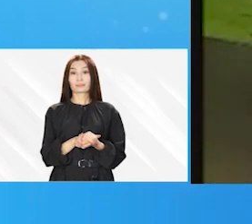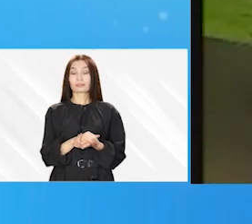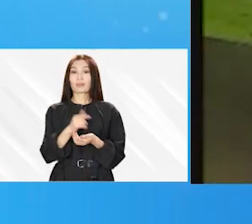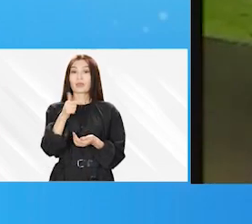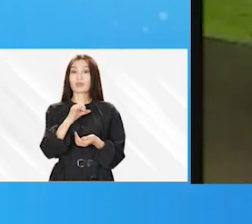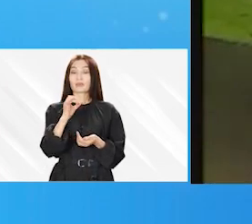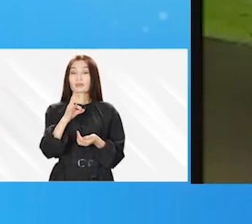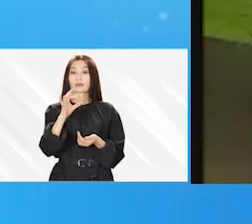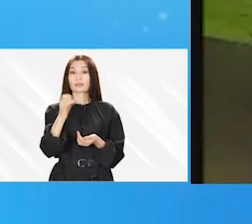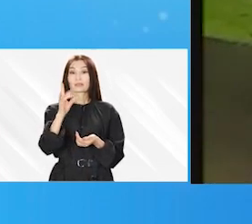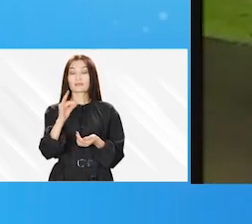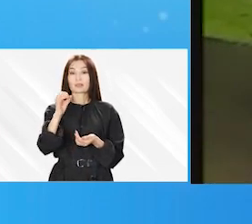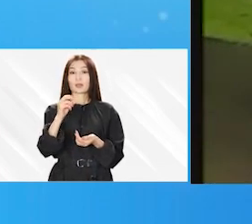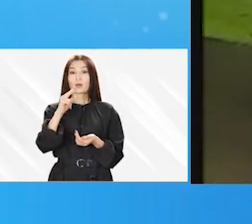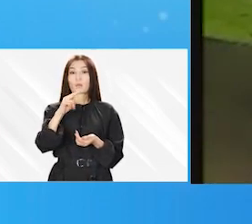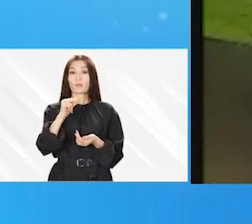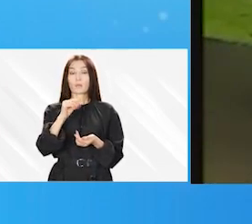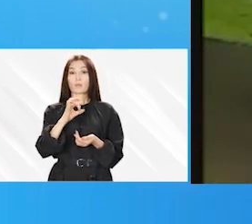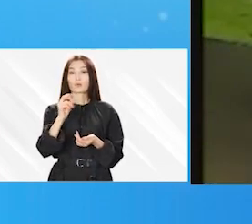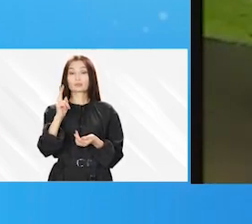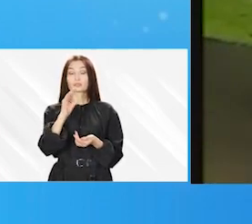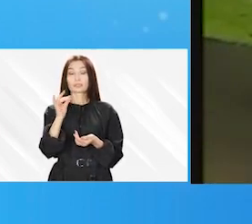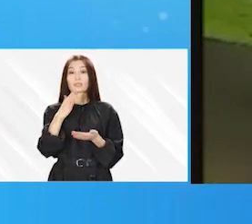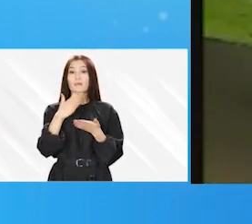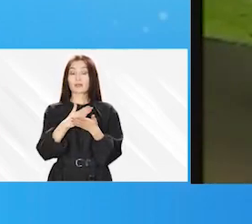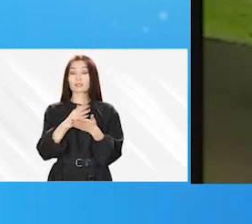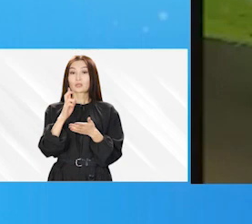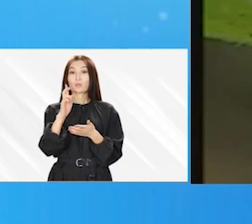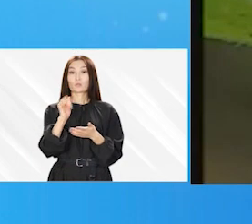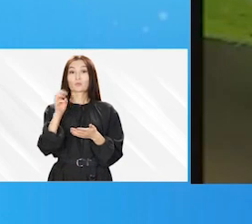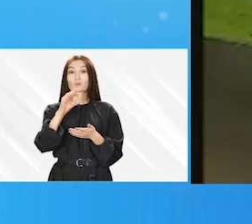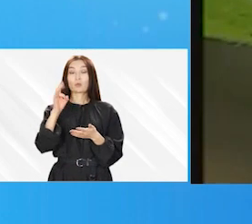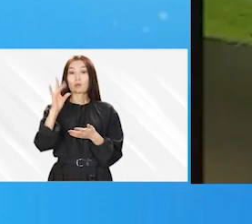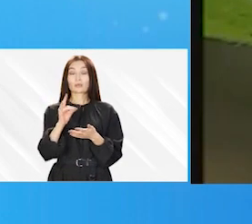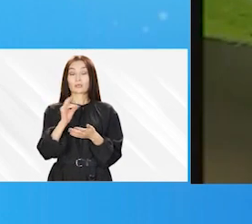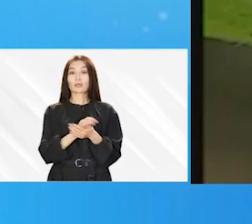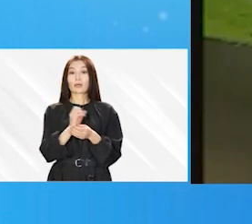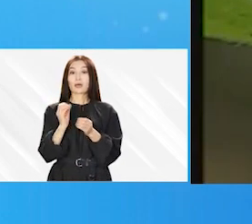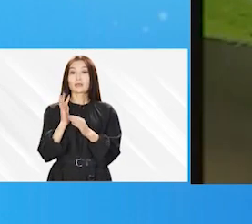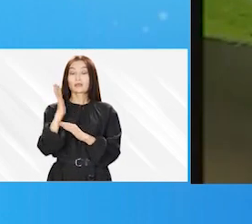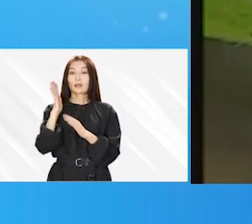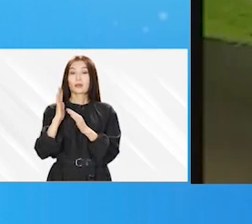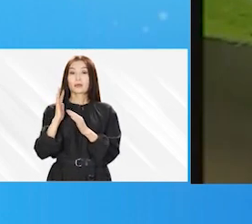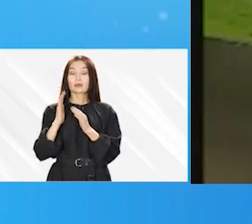генеративным и почками являются бутоны цветков и соцветий травянистых растений